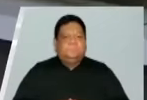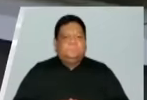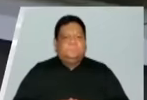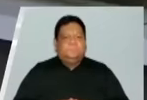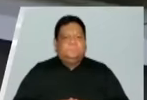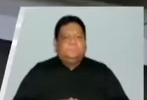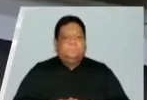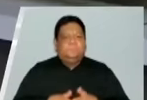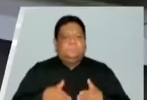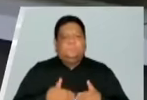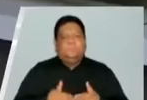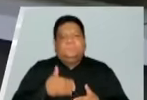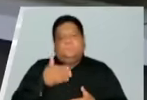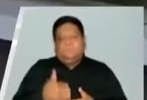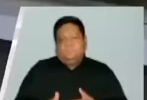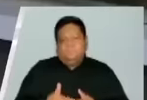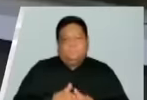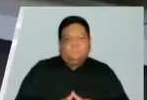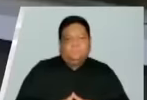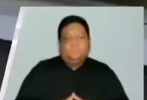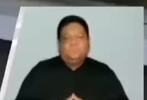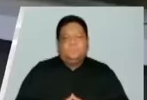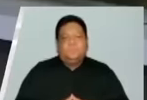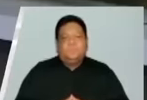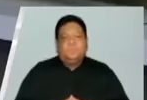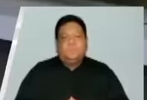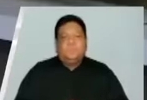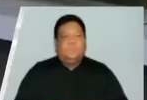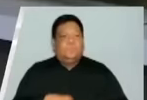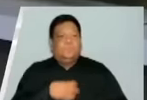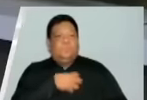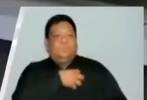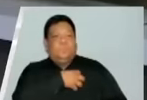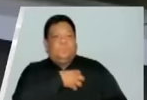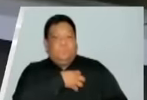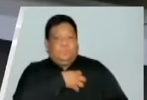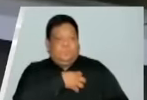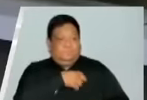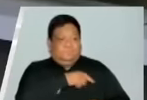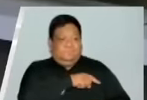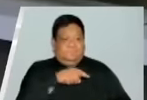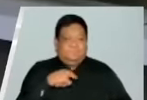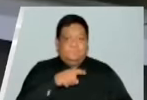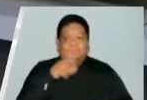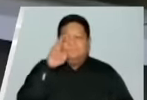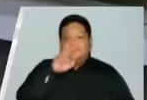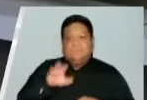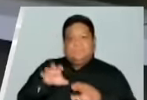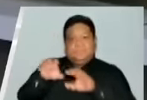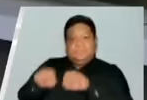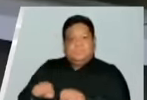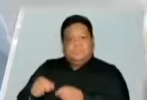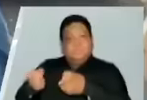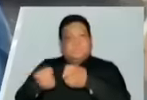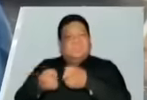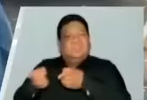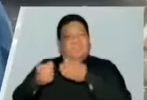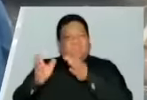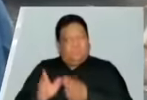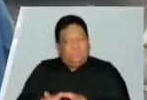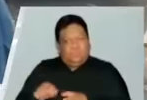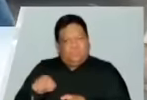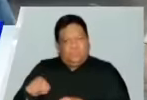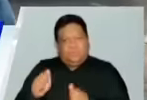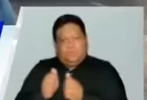Sinampahan ng kasong administratibo ang mga pulis na umaresto sa direktor na si Jade Castro at iba pa niyang kasama. Mismong PNP